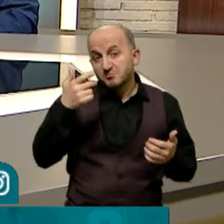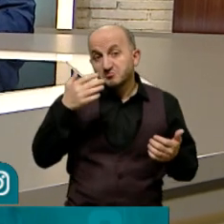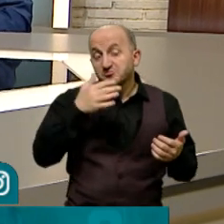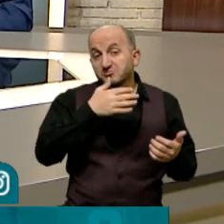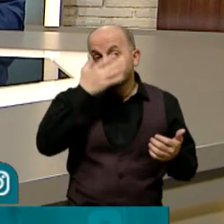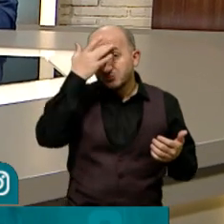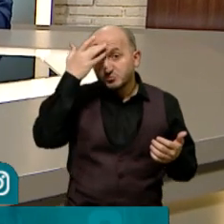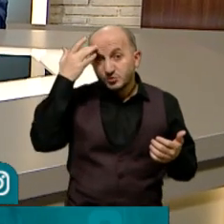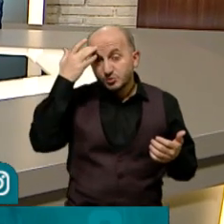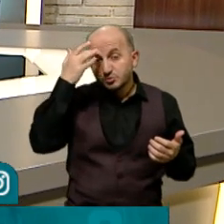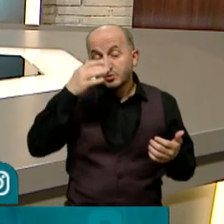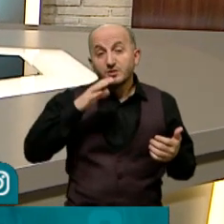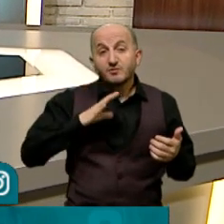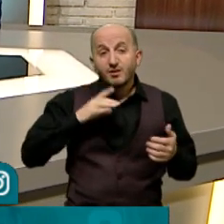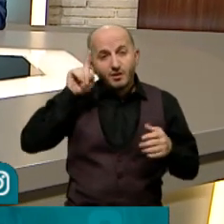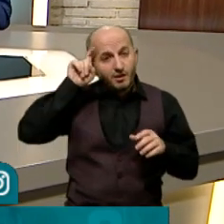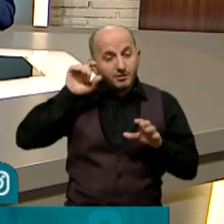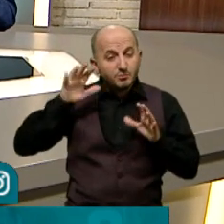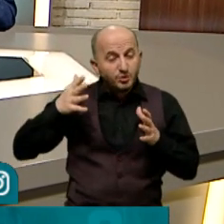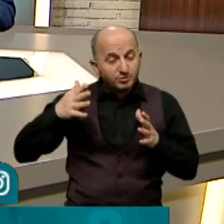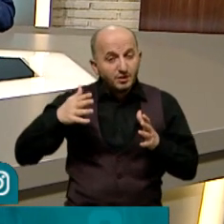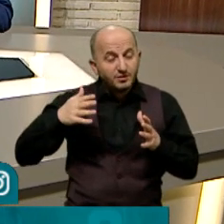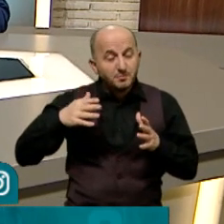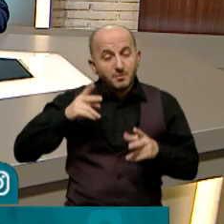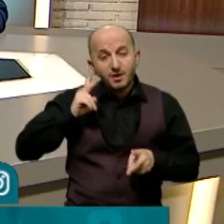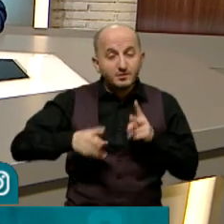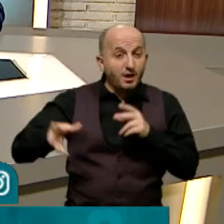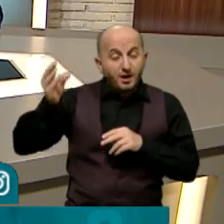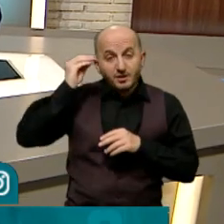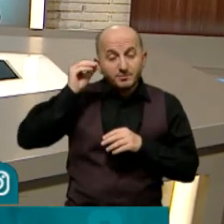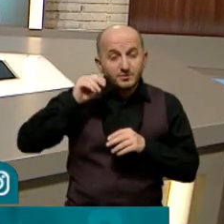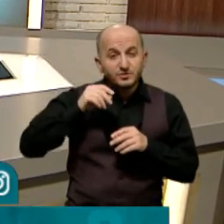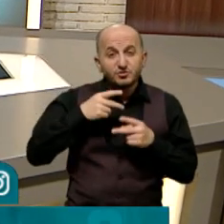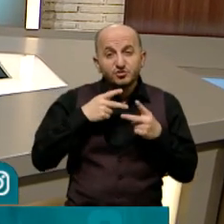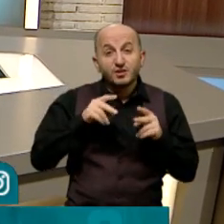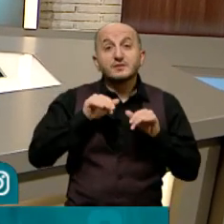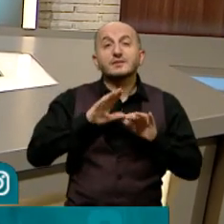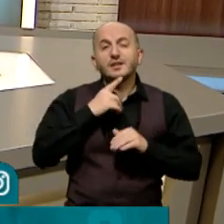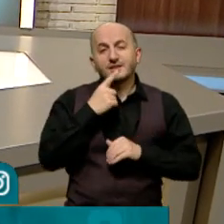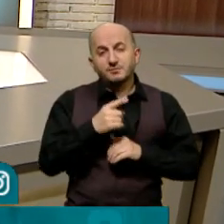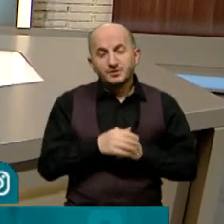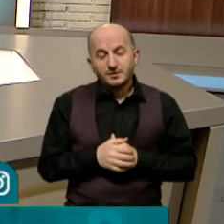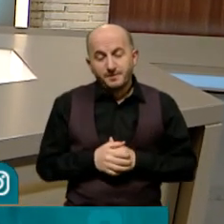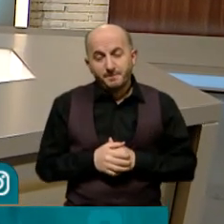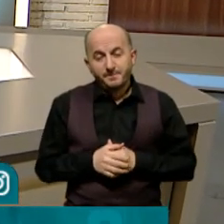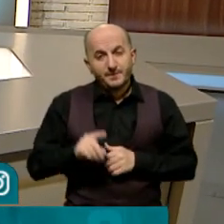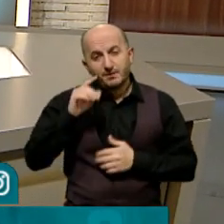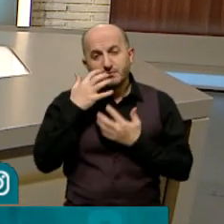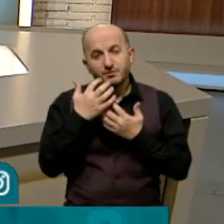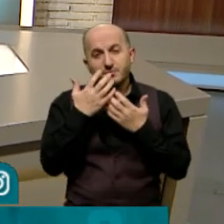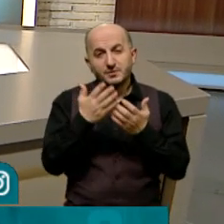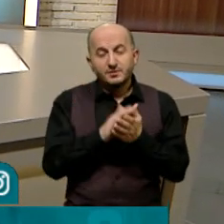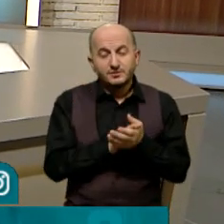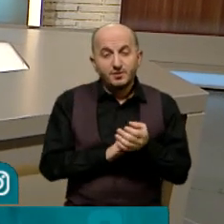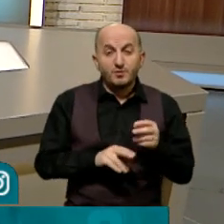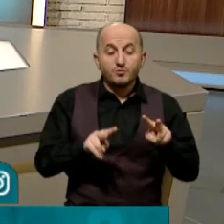Bu meçhuliyet de akdi ifsad eder. Dolayısıyla bazı alimler buna caiz değil demişler. Allah rahmet eylesin. Muhammed